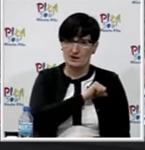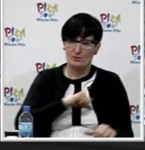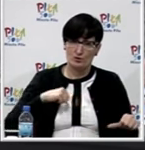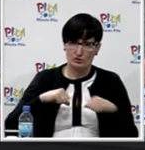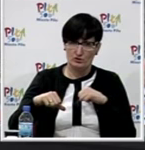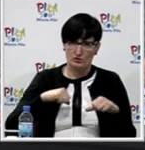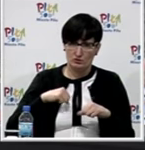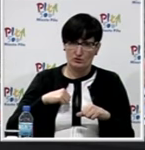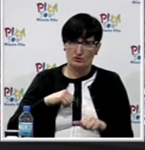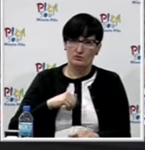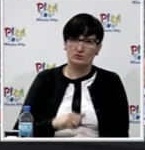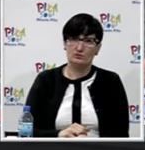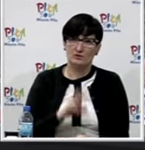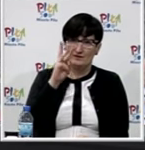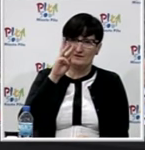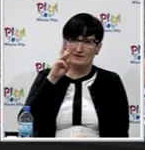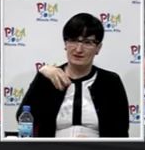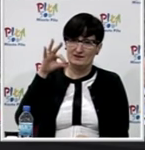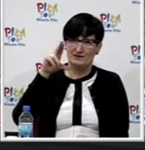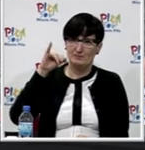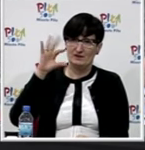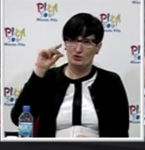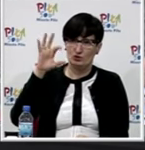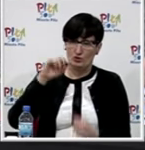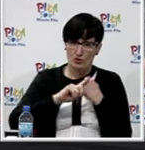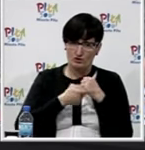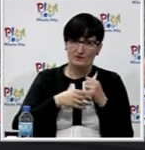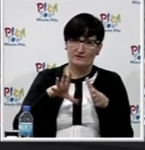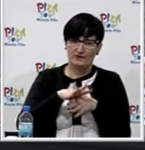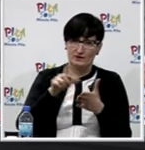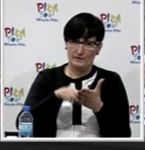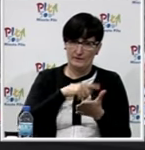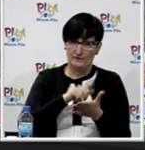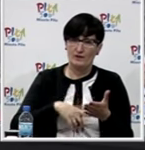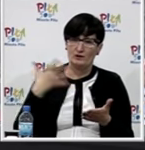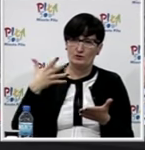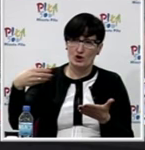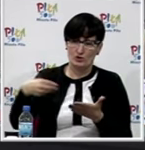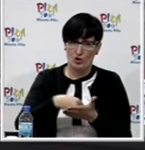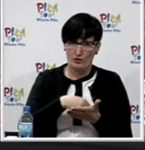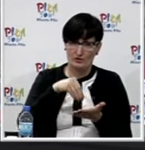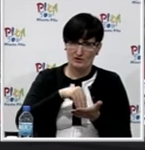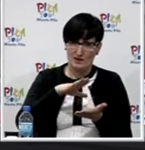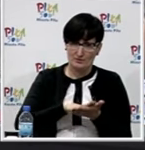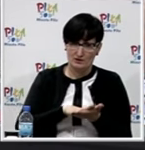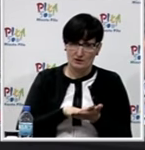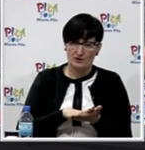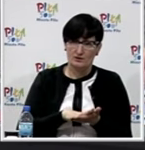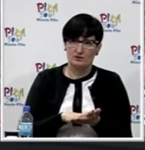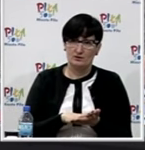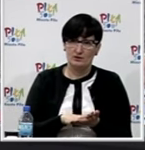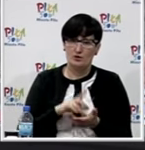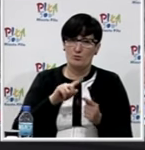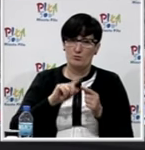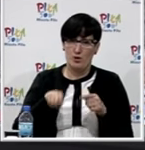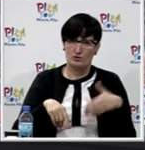Budżetowego MZO Wysypisko w likwidacji, gdzie dochody zapisane w budżecie po stronie dochodów